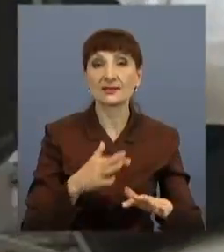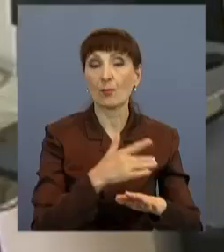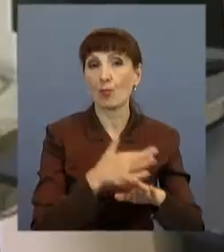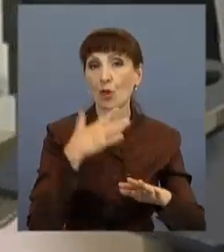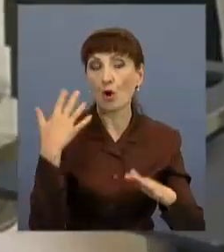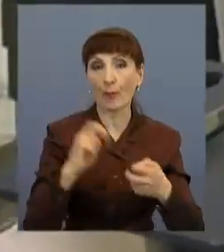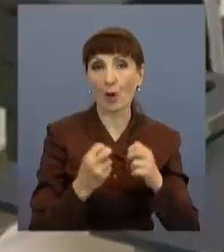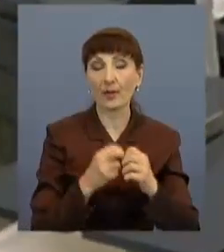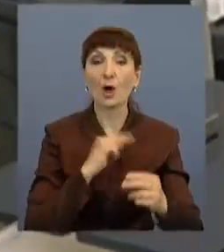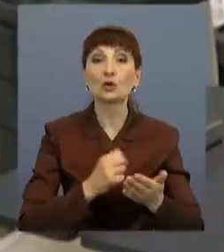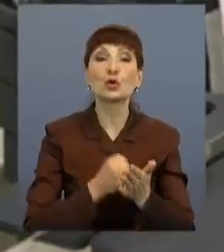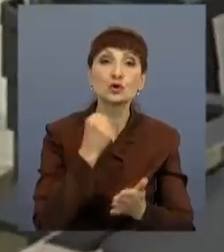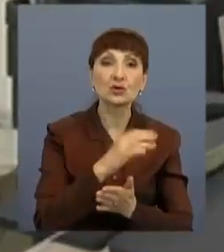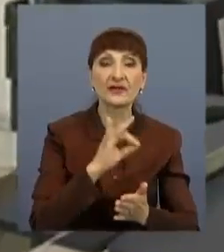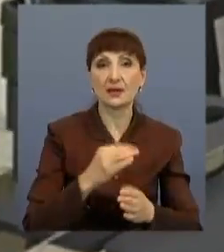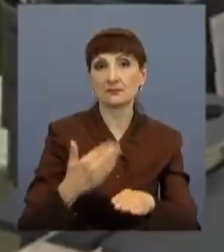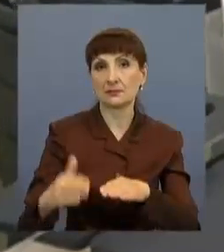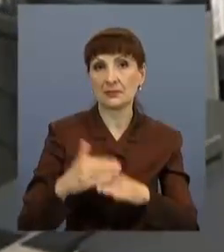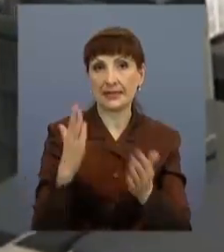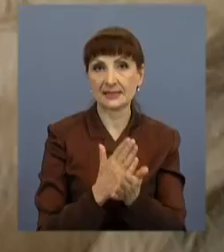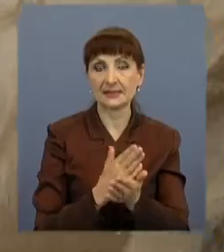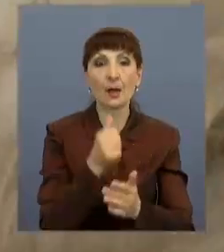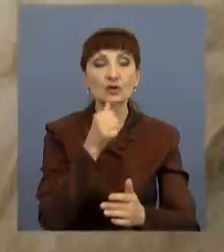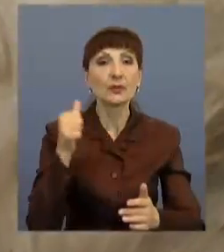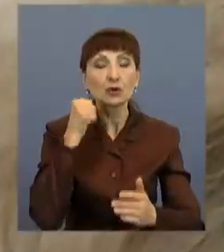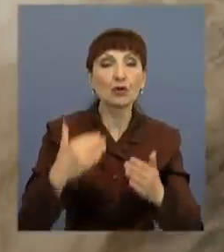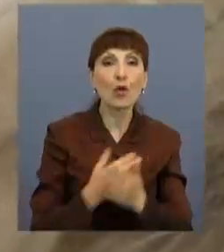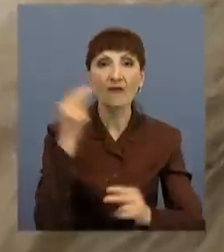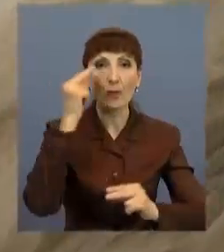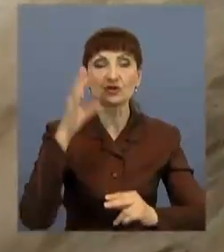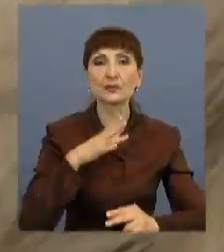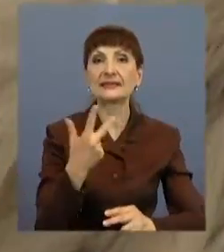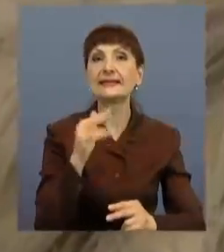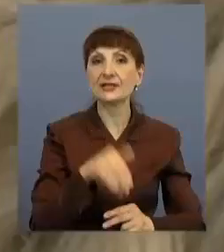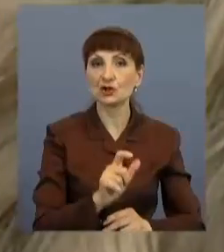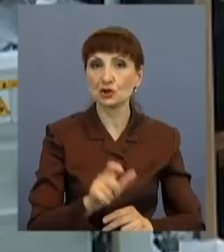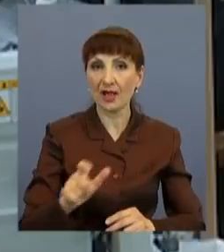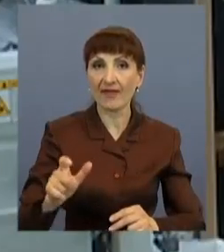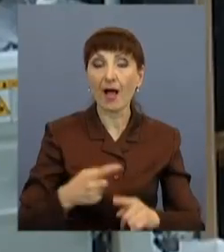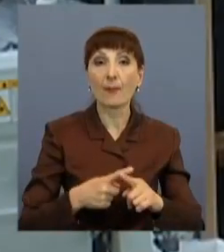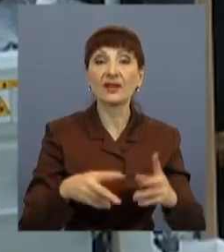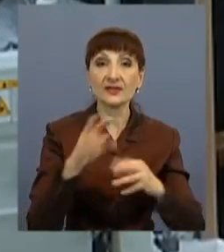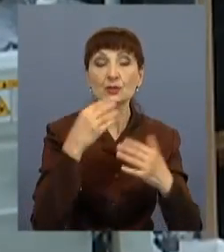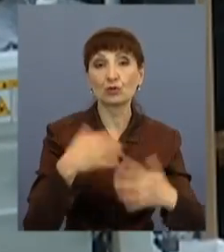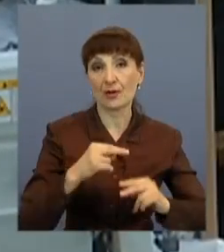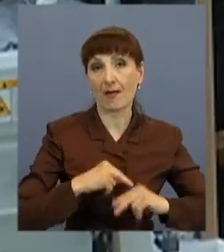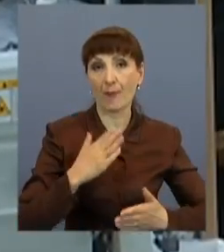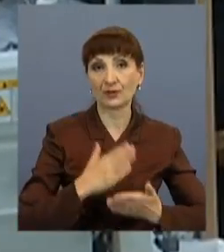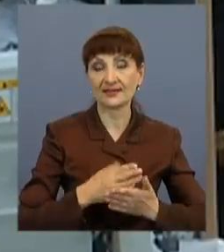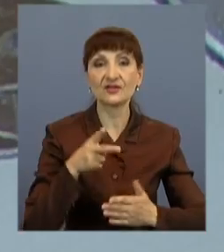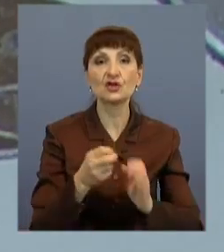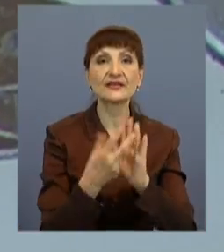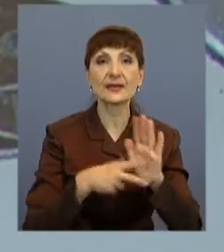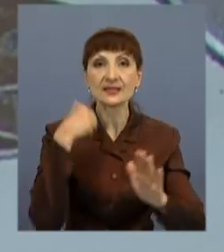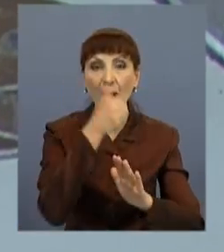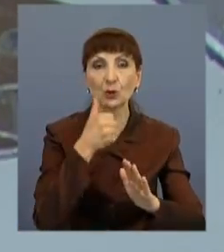проблем – и трудоустройство, и социальное отчисление. В прошлом году перепрофилирование прошли 3000 человек, половина из которых уже работают. В